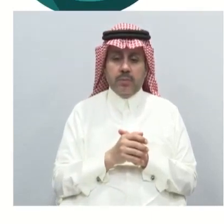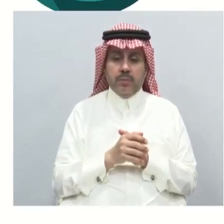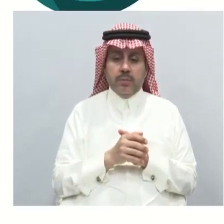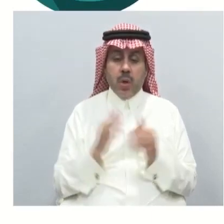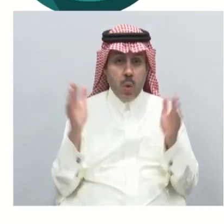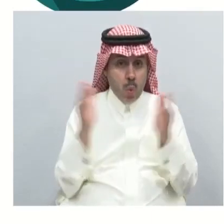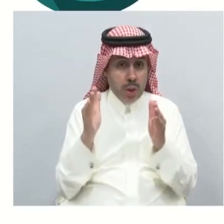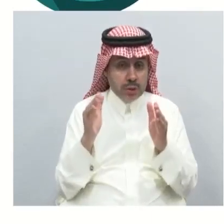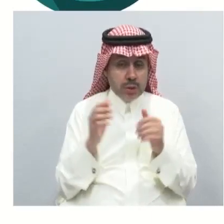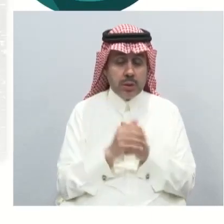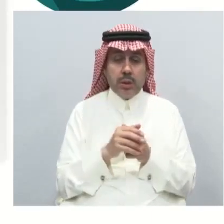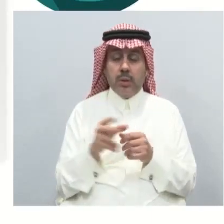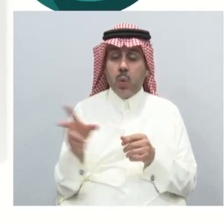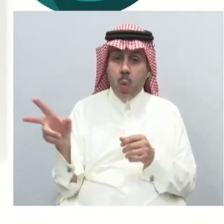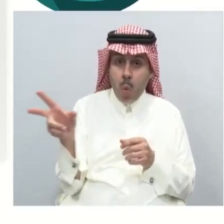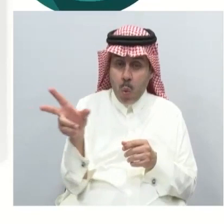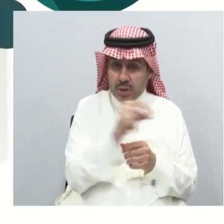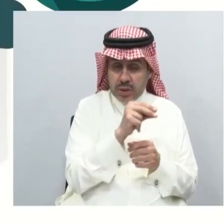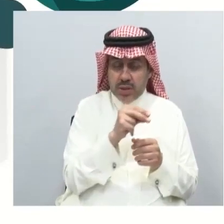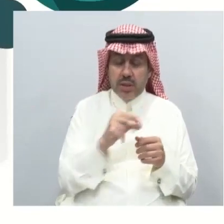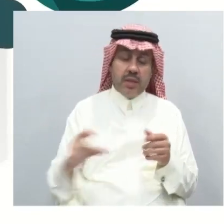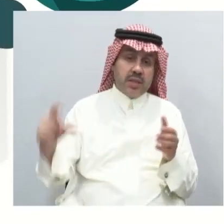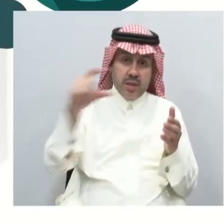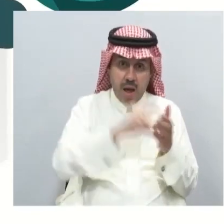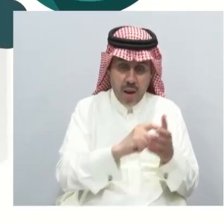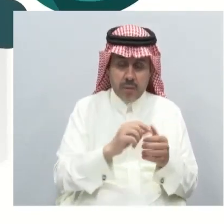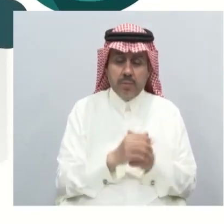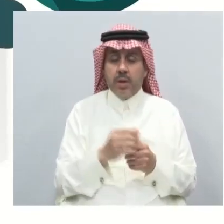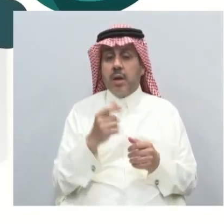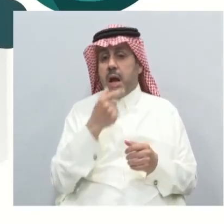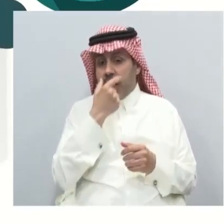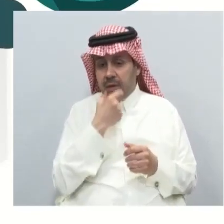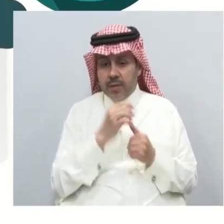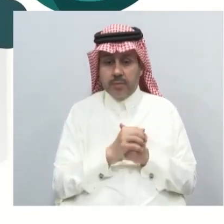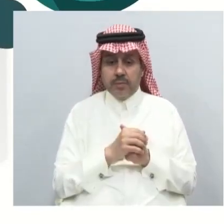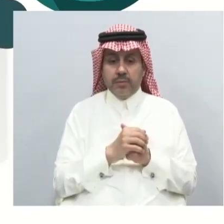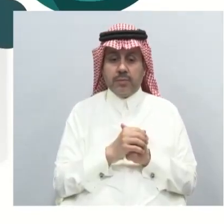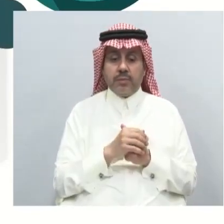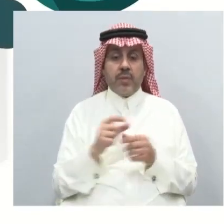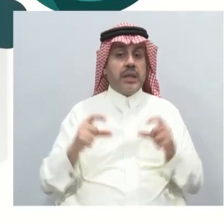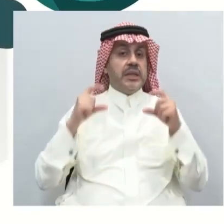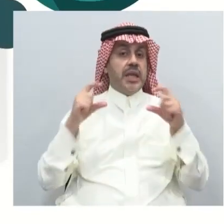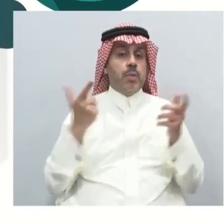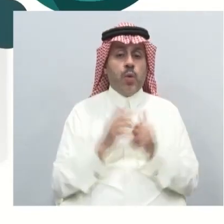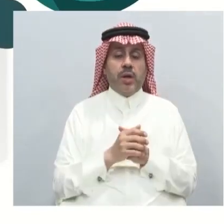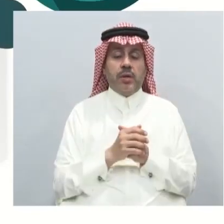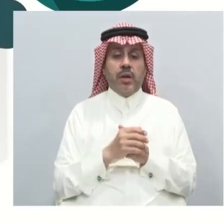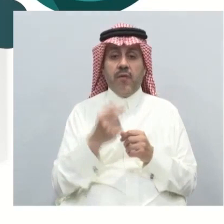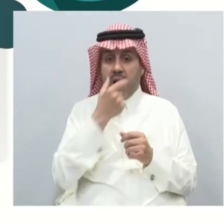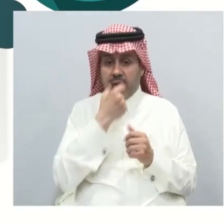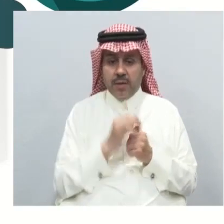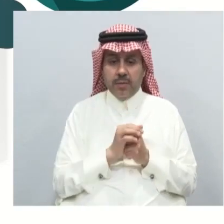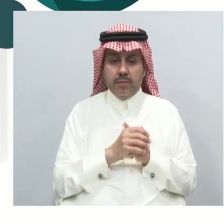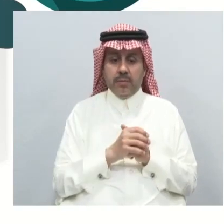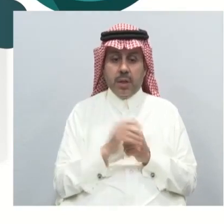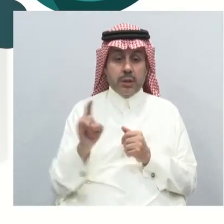احدد وجه الاستدلال من حديث الرسول صلى الله عليه وسلم قوله اشهد ان لا اله الا الله واني رسول الله لا يلقى الله